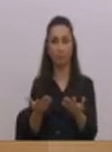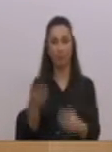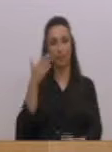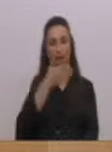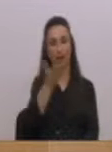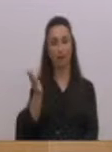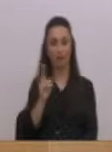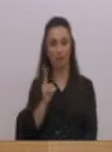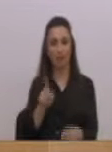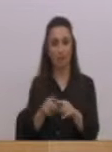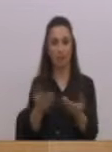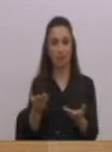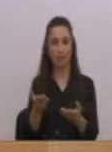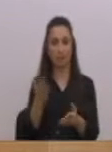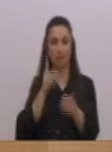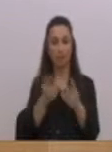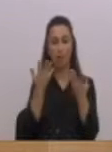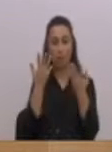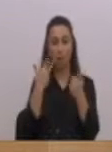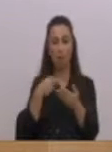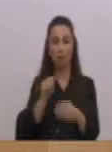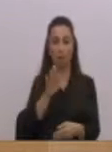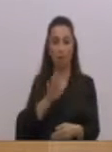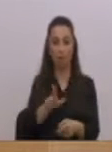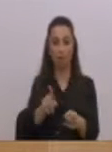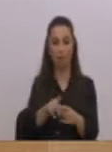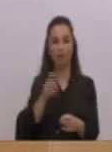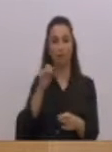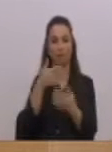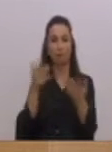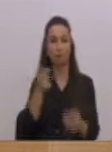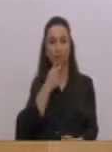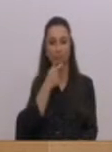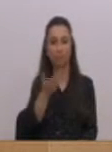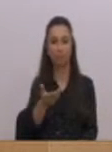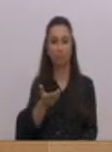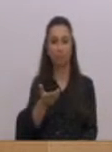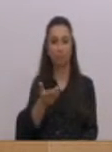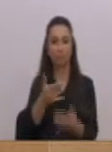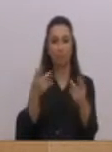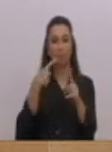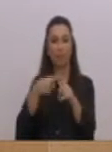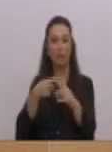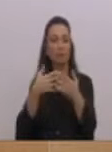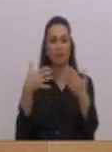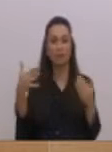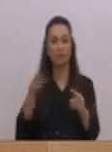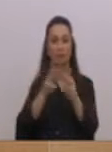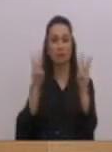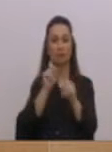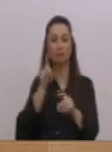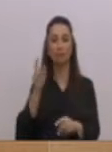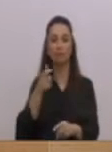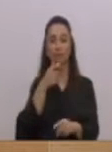ხალხი, რომელიც ცენტრში კომფორტს ყიდულობდა Netflix-ზე თუ Disney Plus-ზე თუ სხვადასხვა საიტებზე,